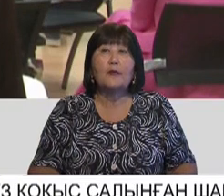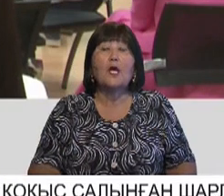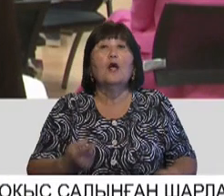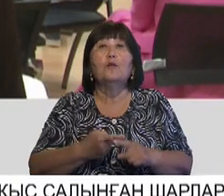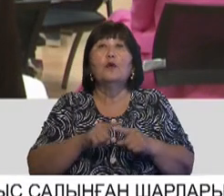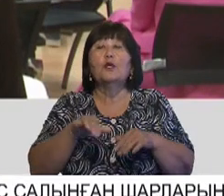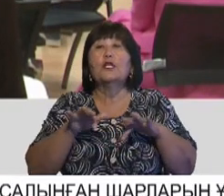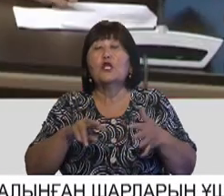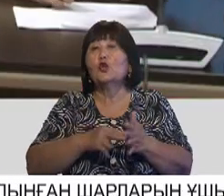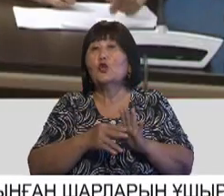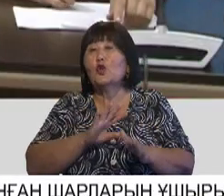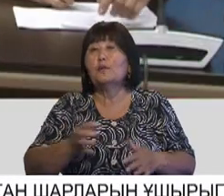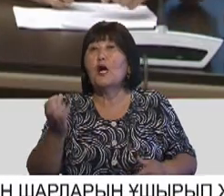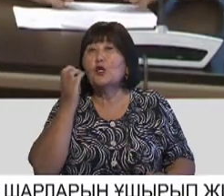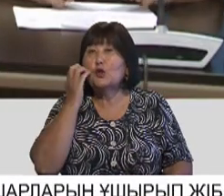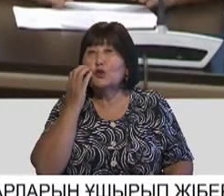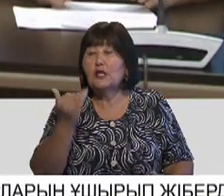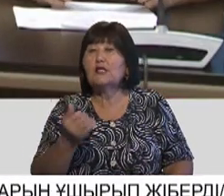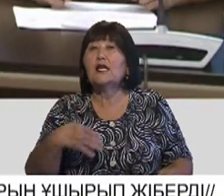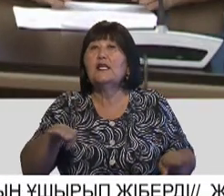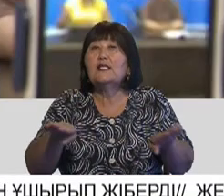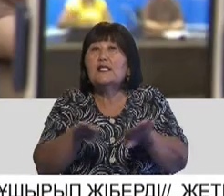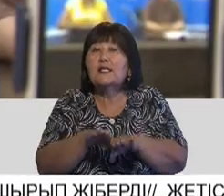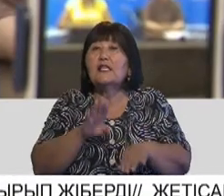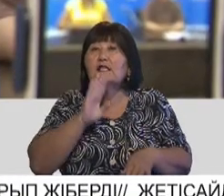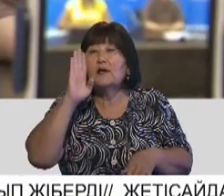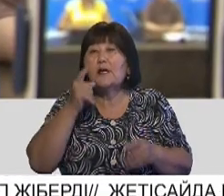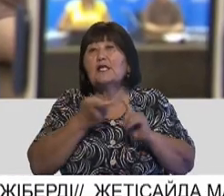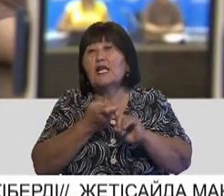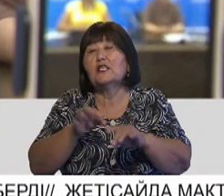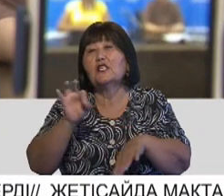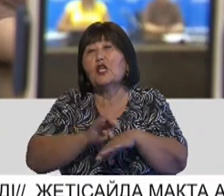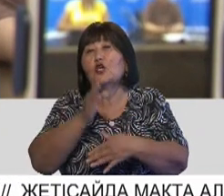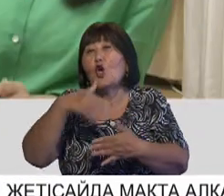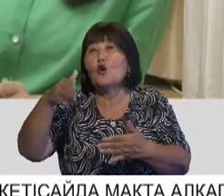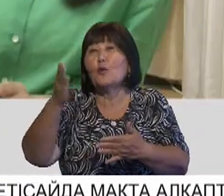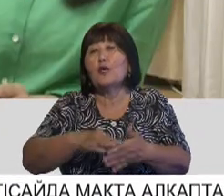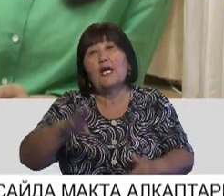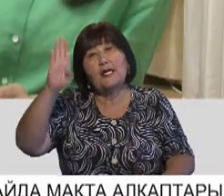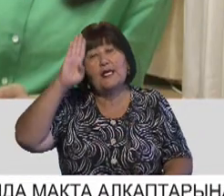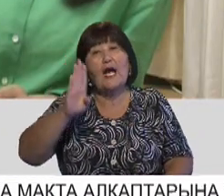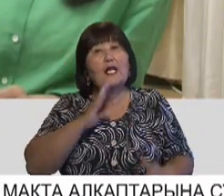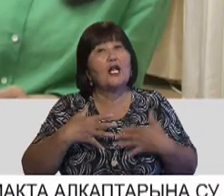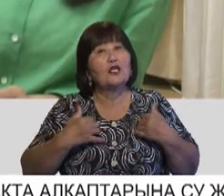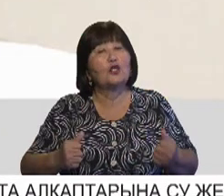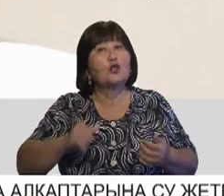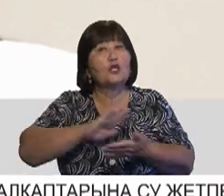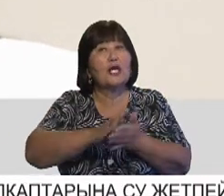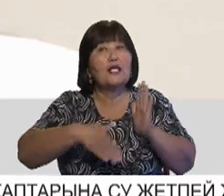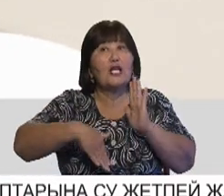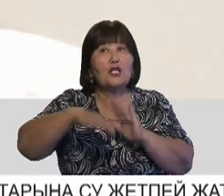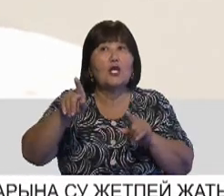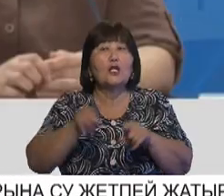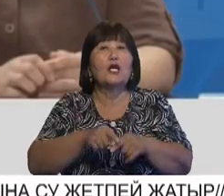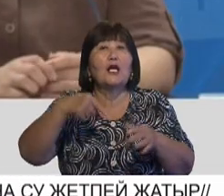Бұл іс-шара жоспарланбаған жүктілікті және жыныстық жолмен берілетін инфекцияларды болдырмауға, ер мен әйелдің денсаулық жағдайын жақсартуға,